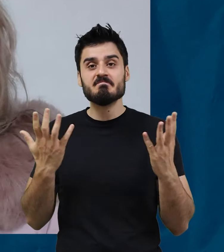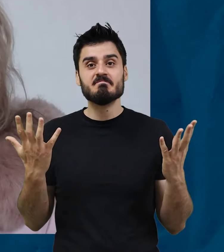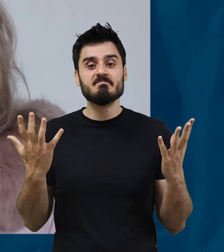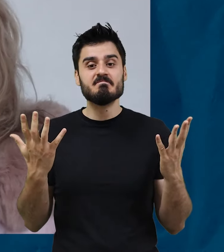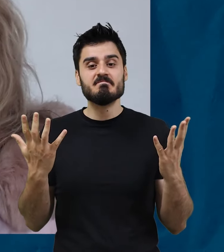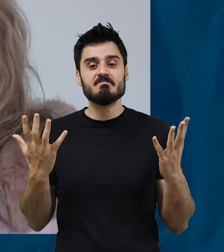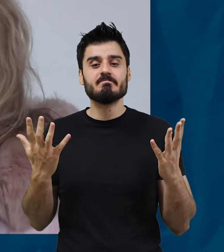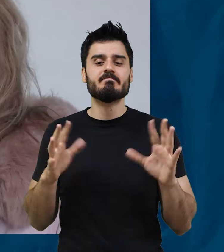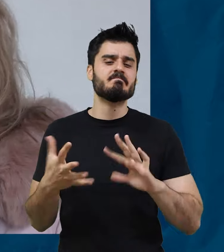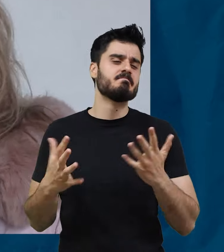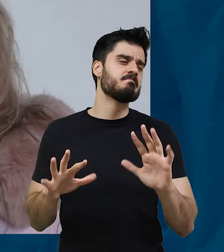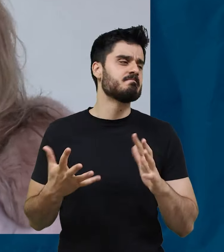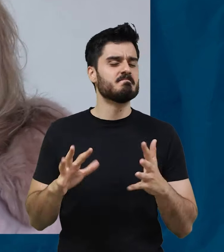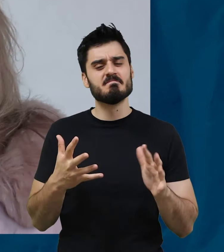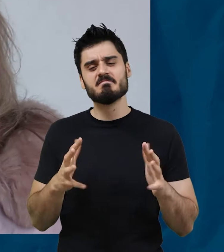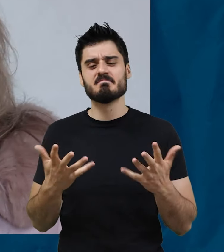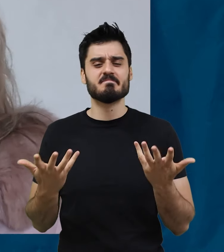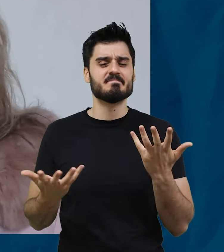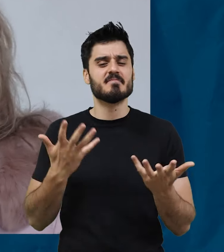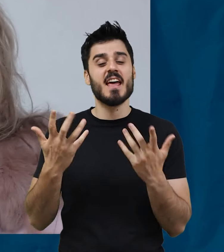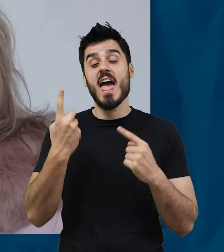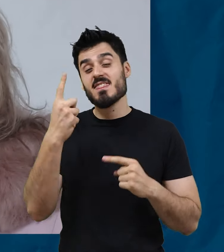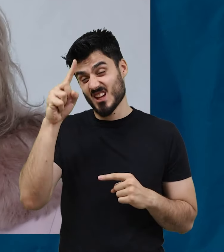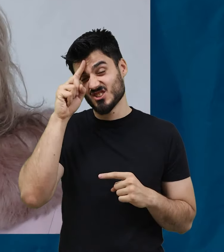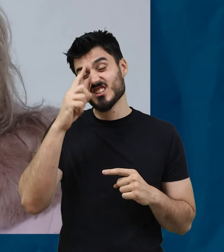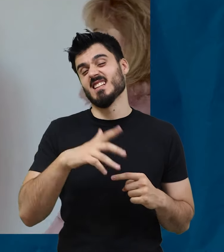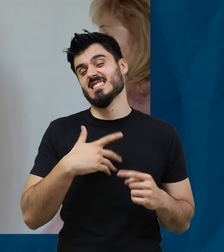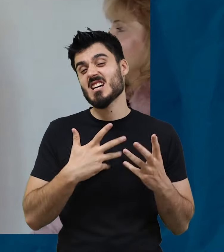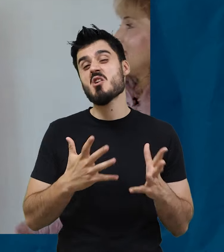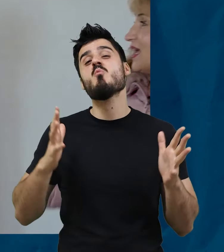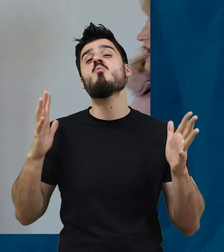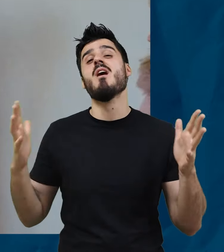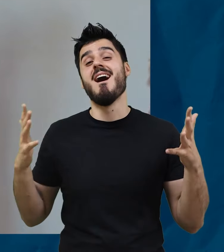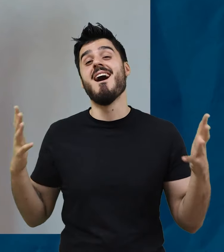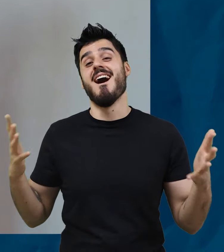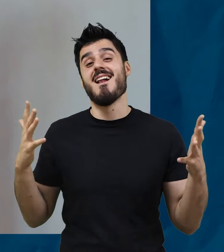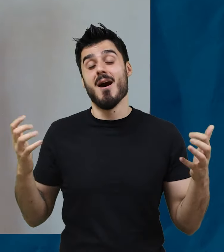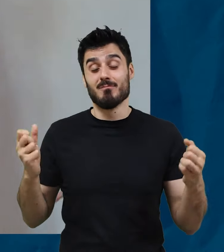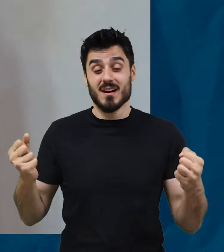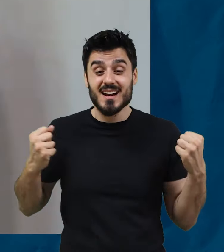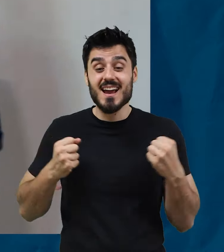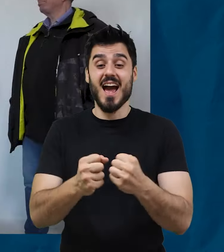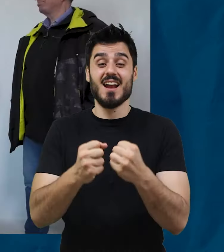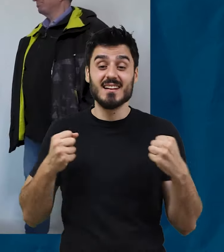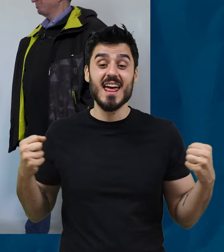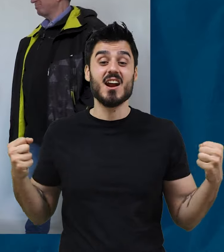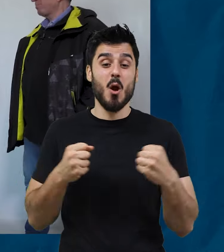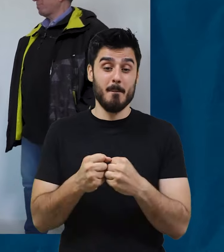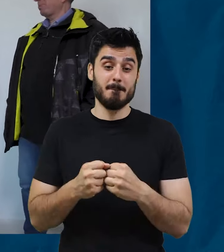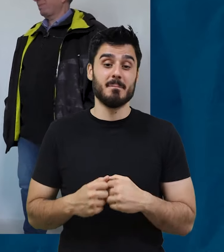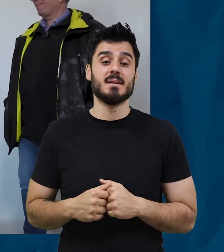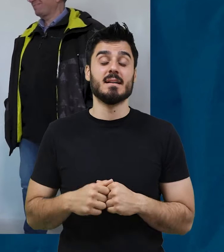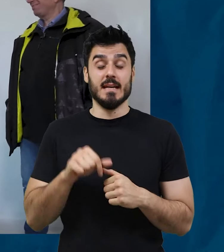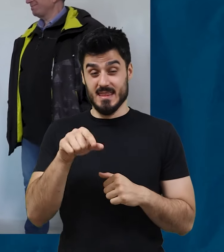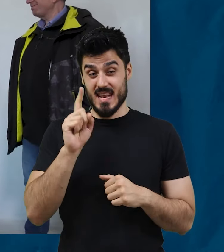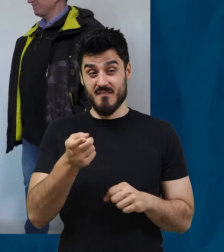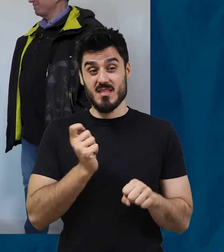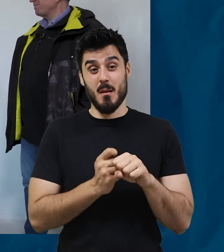Ти ще кажеш една жена, много. Да, една жена иска да има голям гардероб. Кажеш и много. Ако успеем да направим тук един добър голям